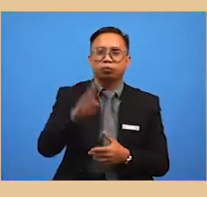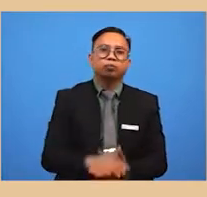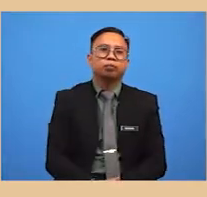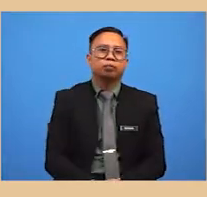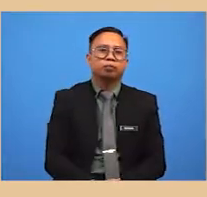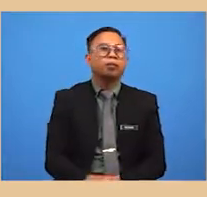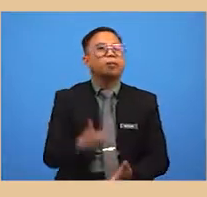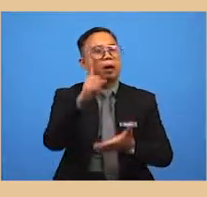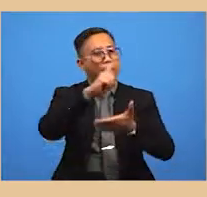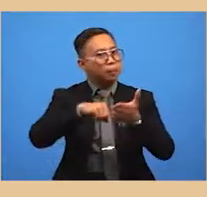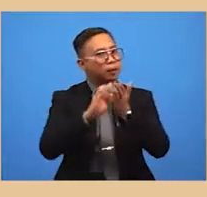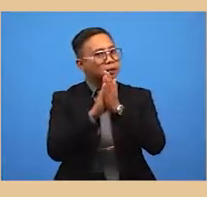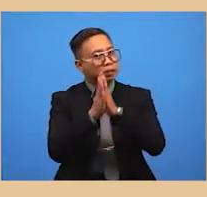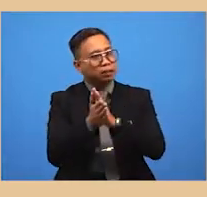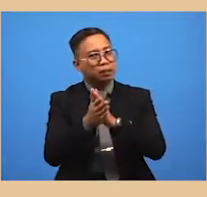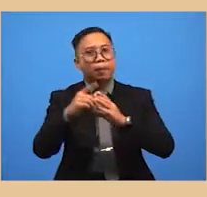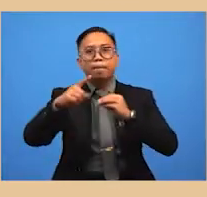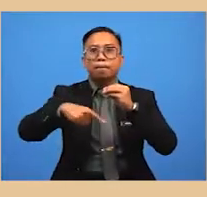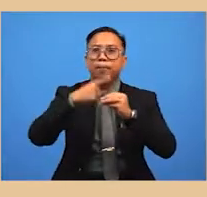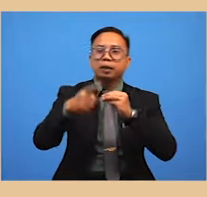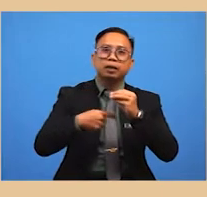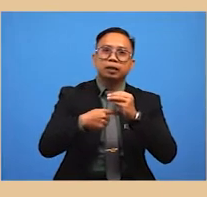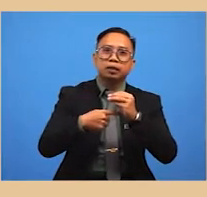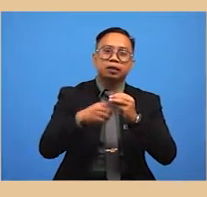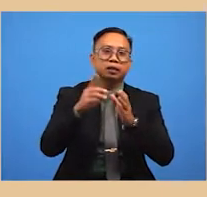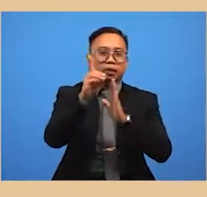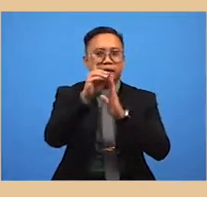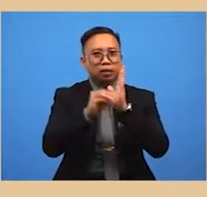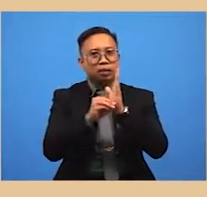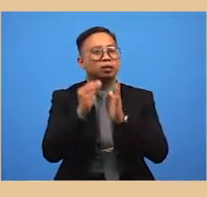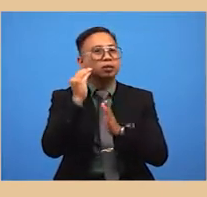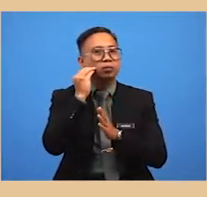Apakah yang akan berlaku apabila debunga menjadi matang?